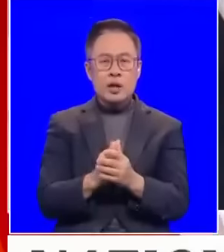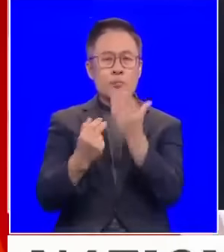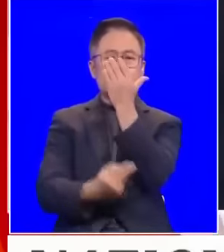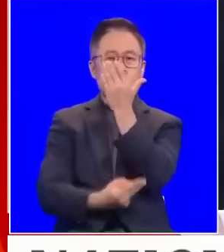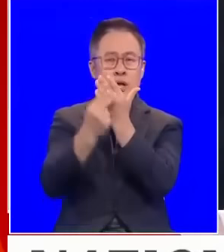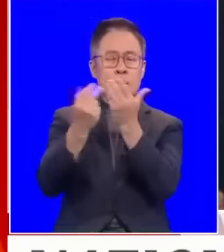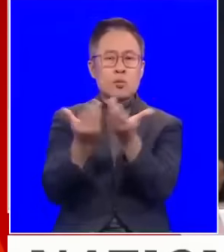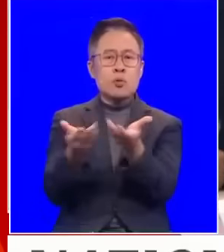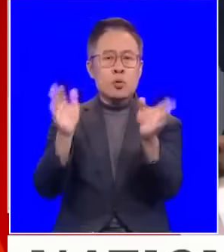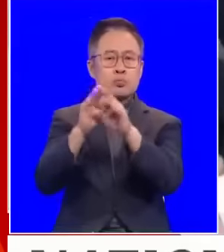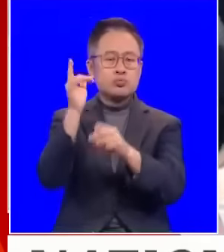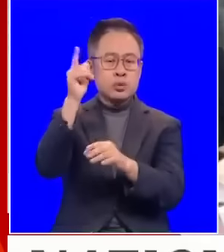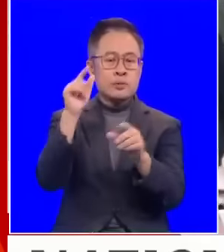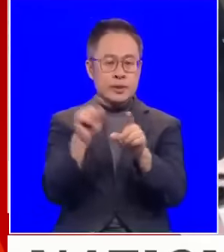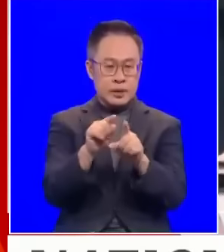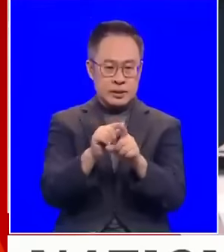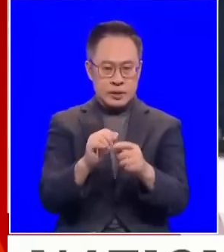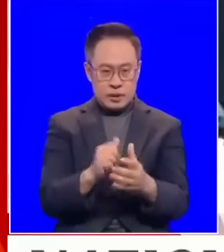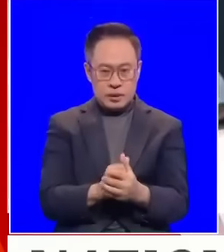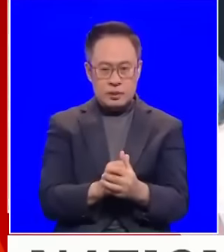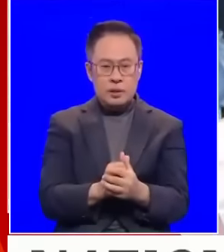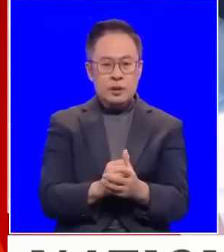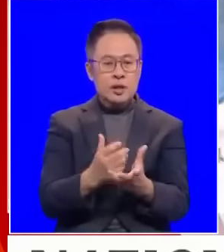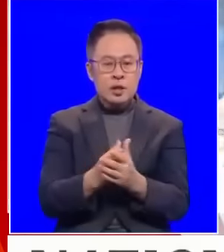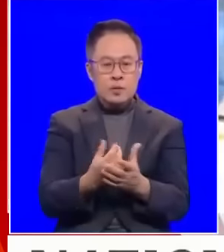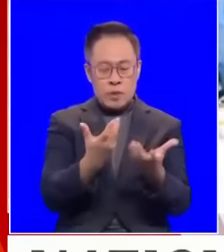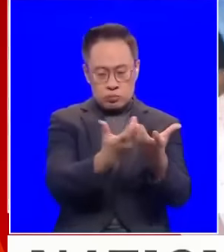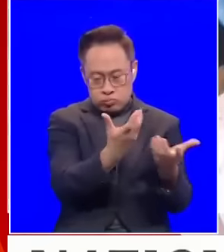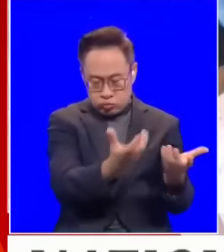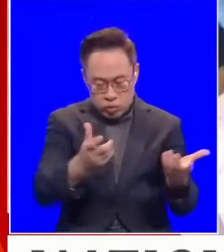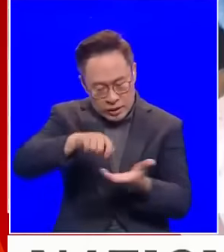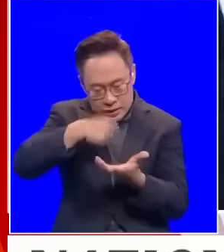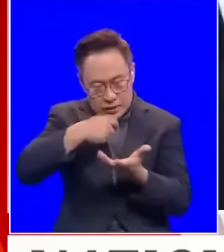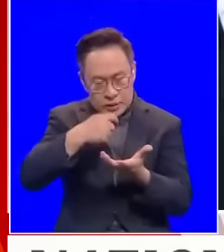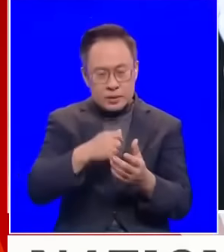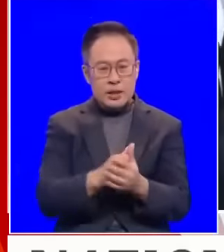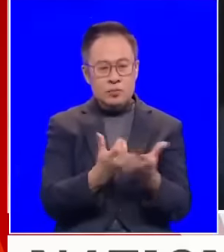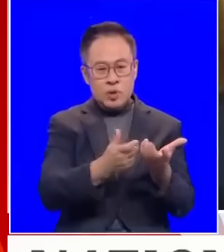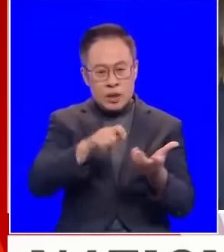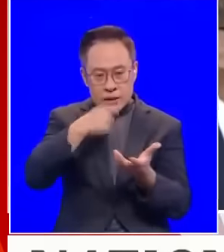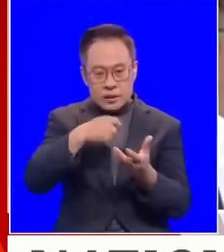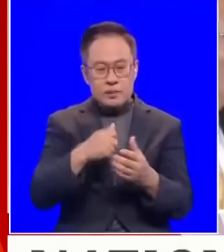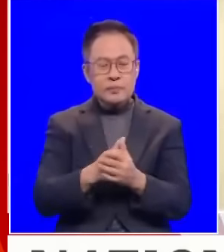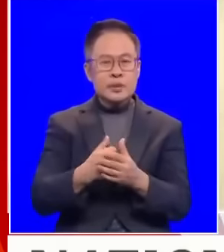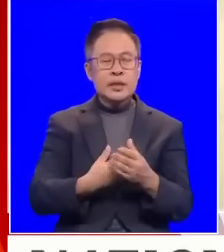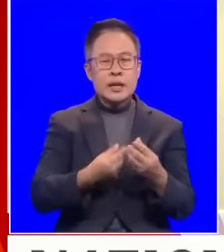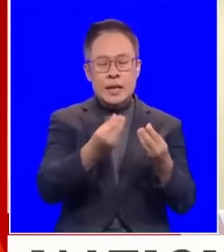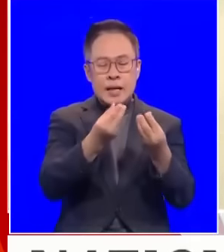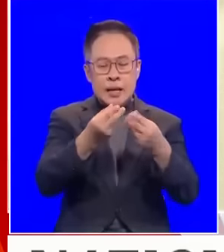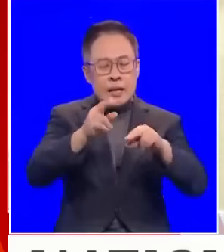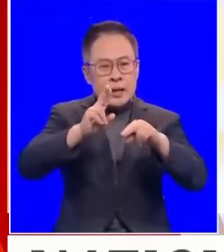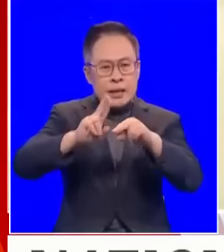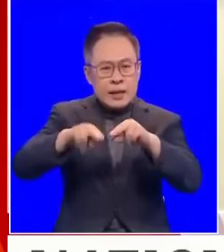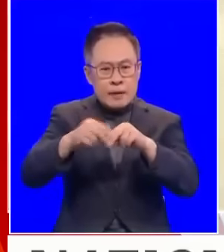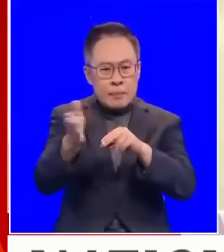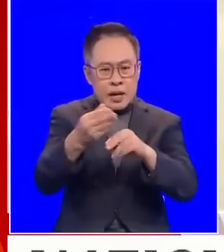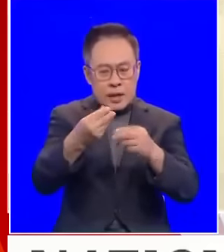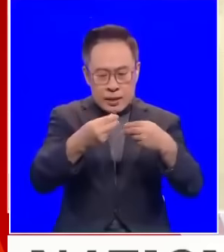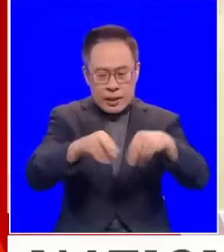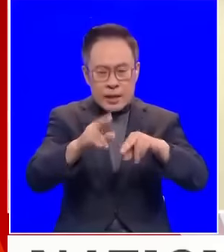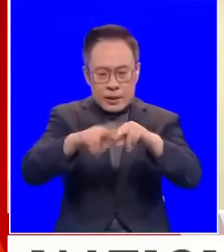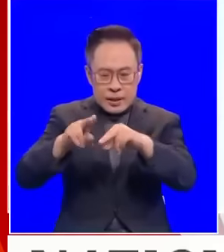ตรีกินอาหารกันนี่เป็นแบบฟูลคอสดินเนอร์กันเลยทีเดียวนะมีเมนูคาเวียร์ด้วยนะคะมีหลายเมนูที่